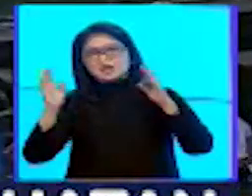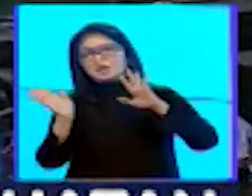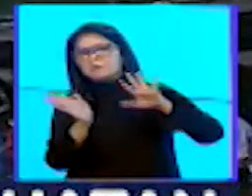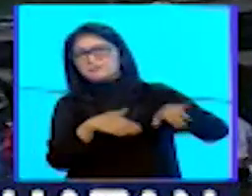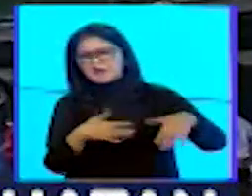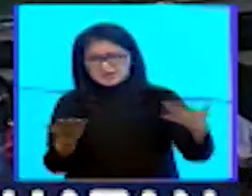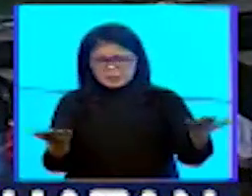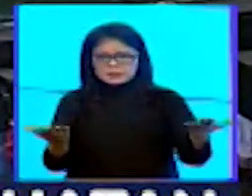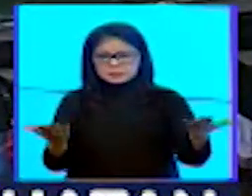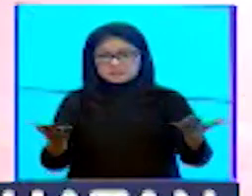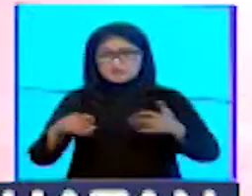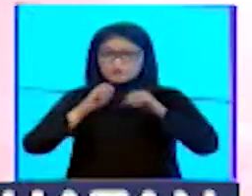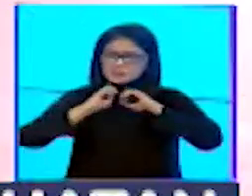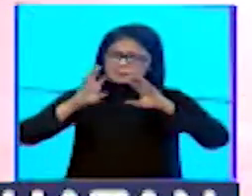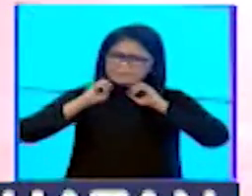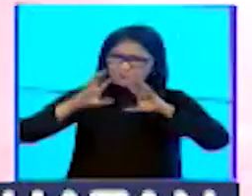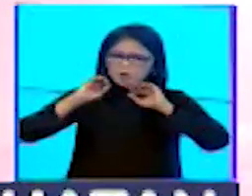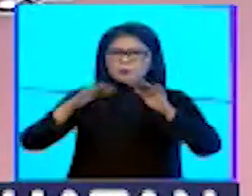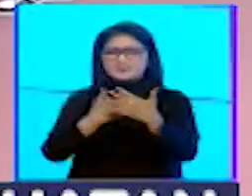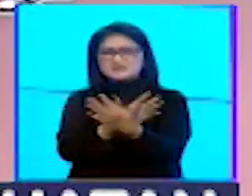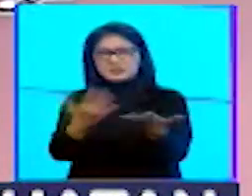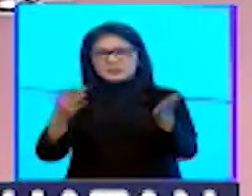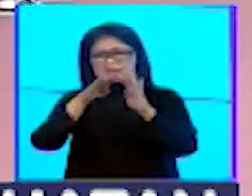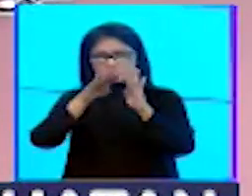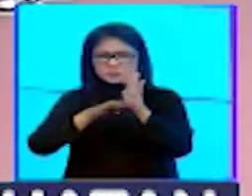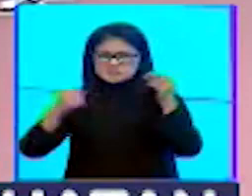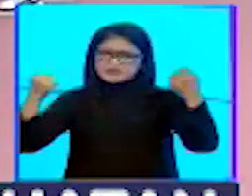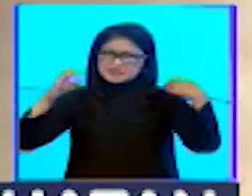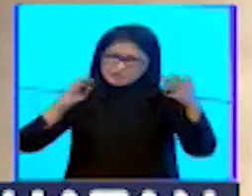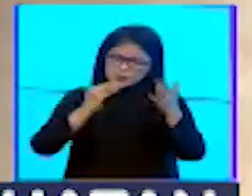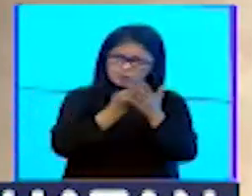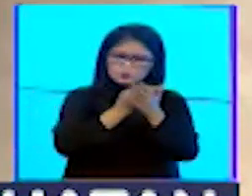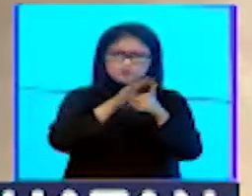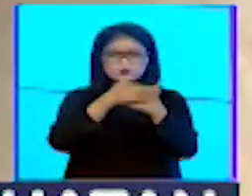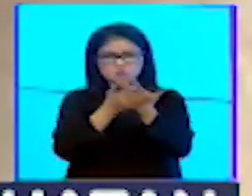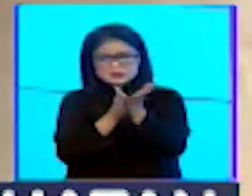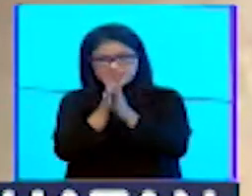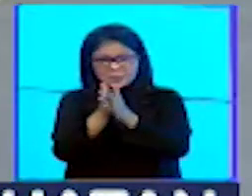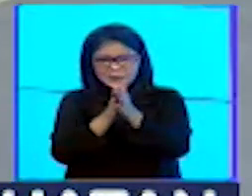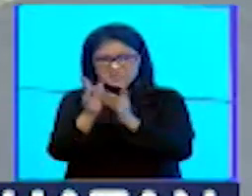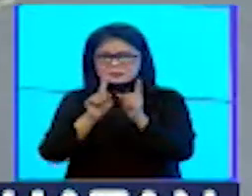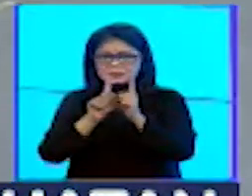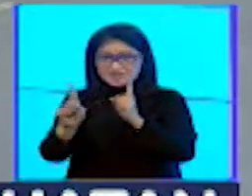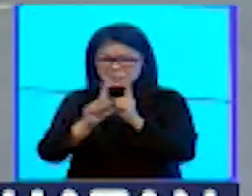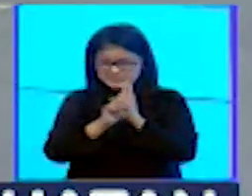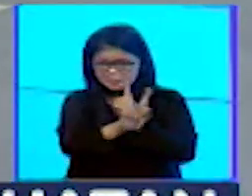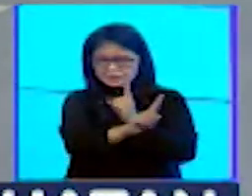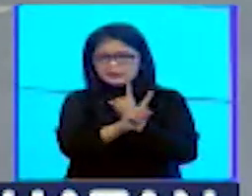protokol kesehatan dengan disiplin memakai masker, mencuci tangan dengan sabun sesering mungkin, menjaga jarak dan menjauhi